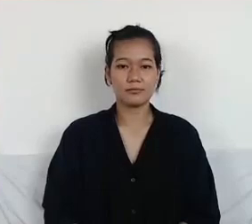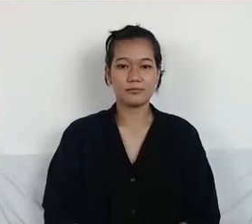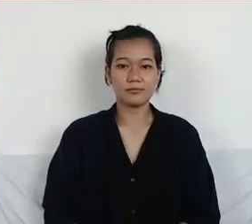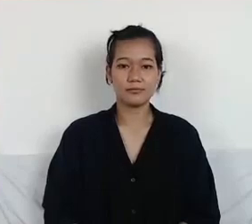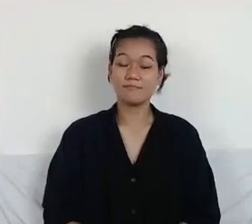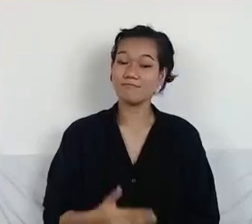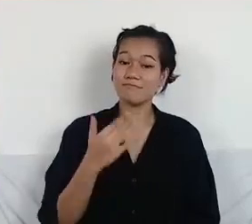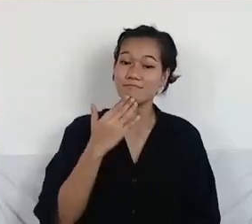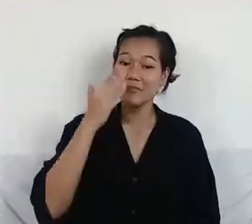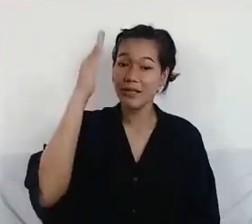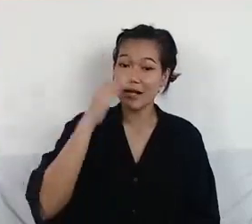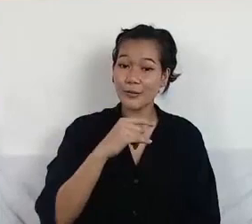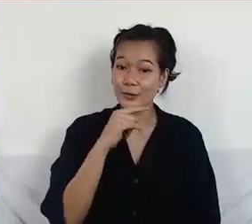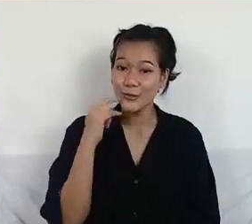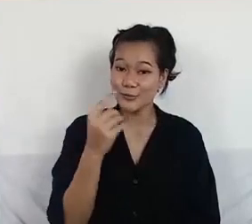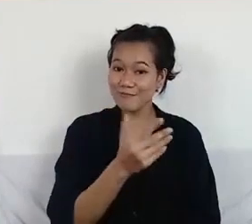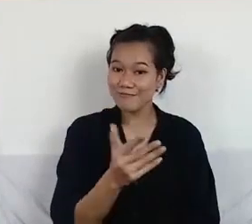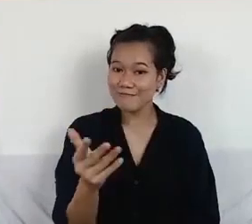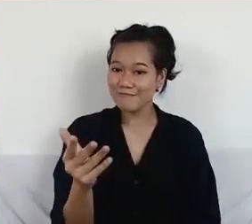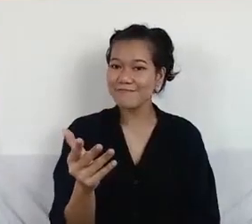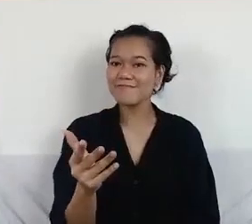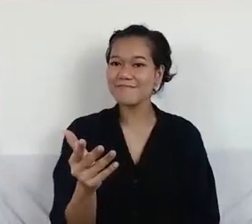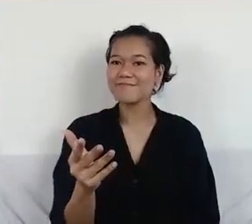Selamat hari Minggu, saudaraku.